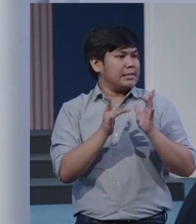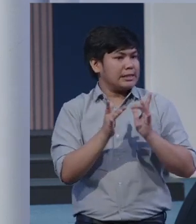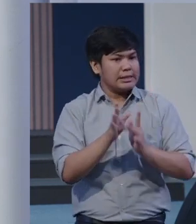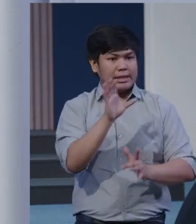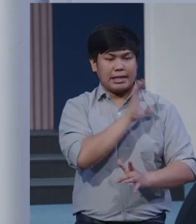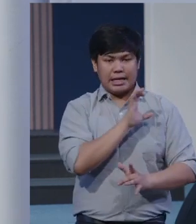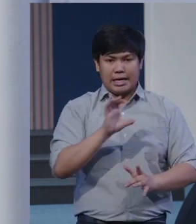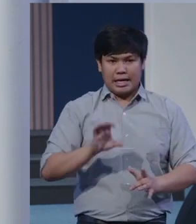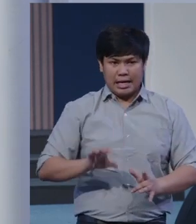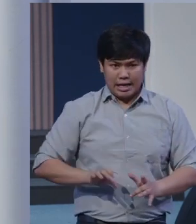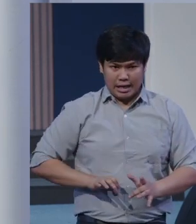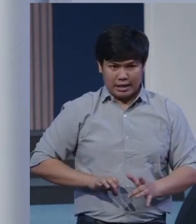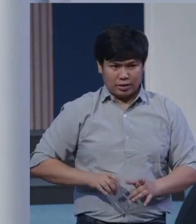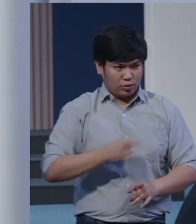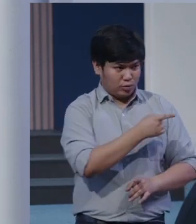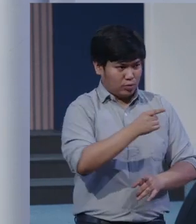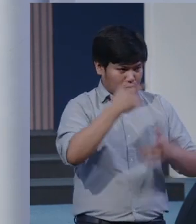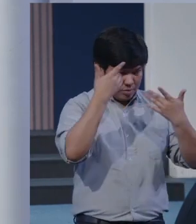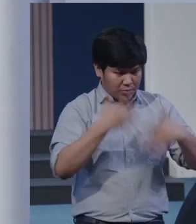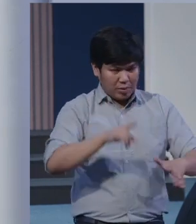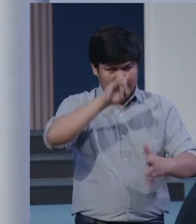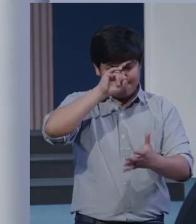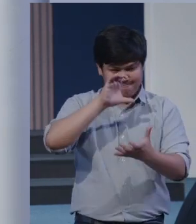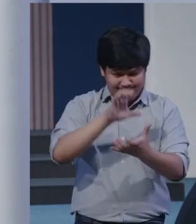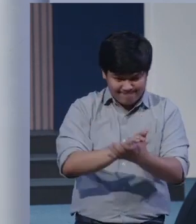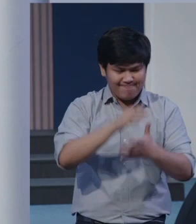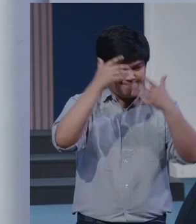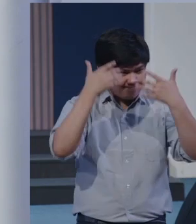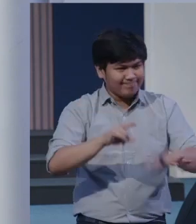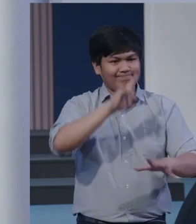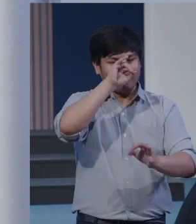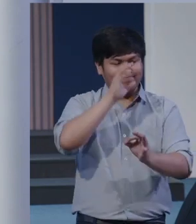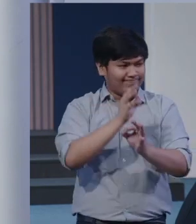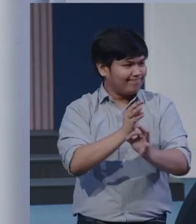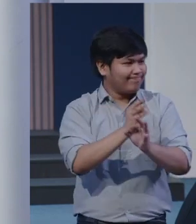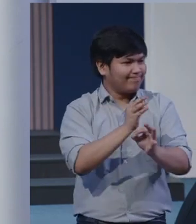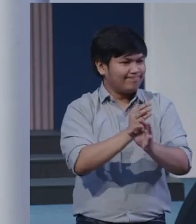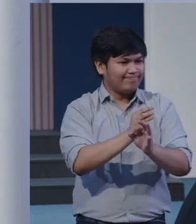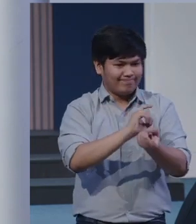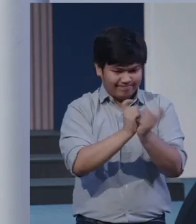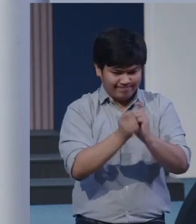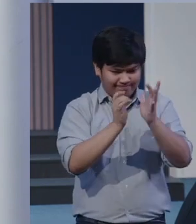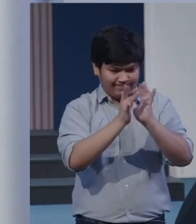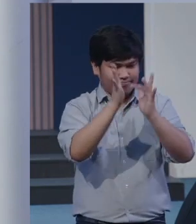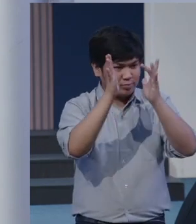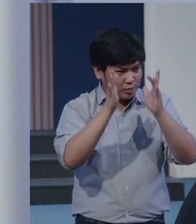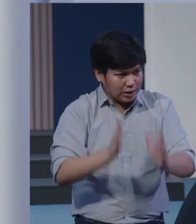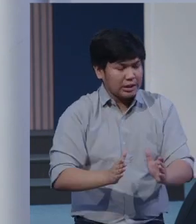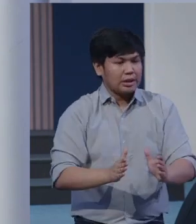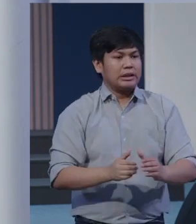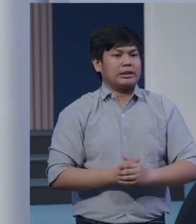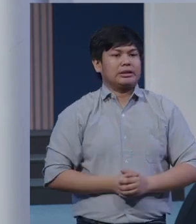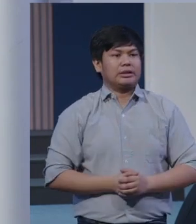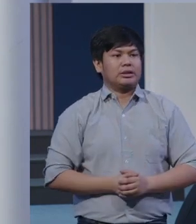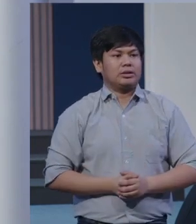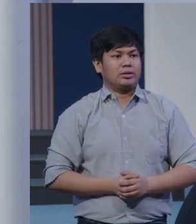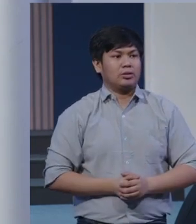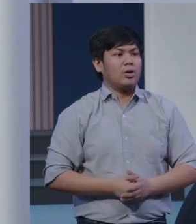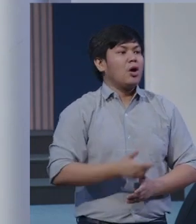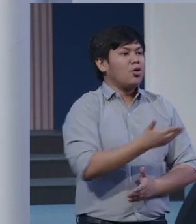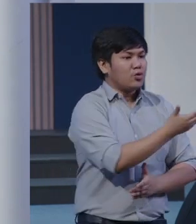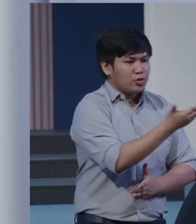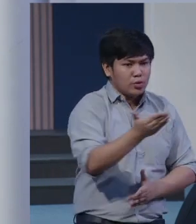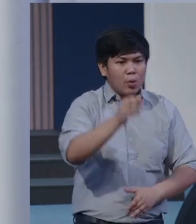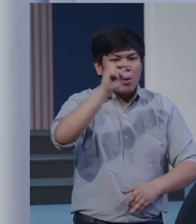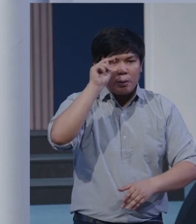yung mga tumanggap na kay Kristo Hesus yung mga tumanggap na ng kanyang kaligtasan therefore sabi niya So walk